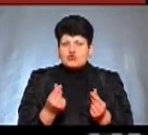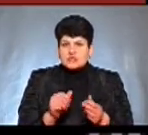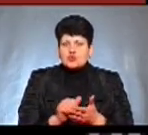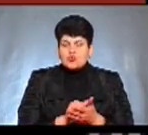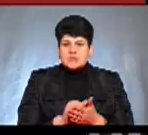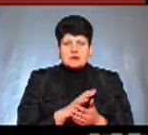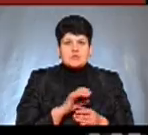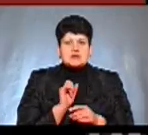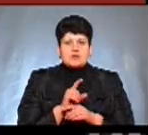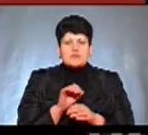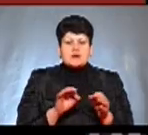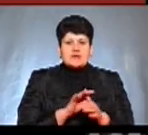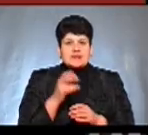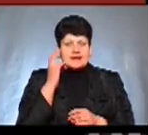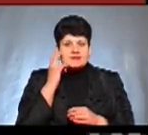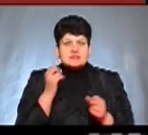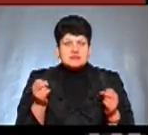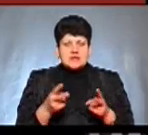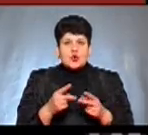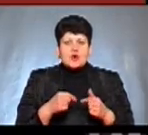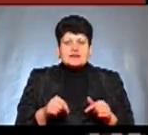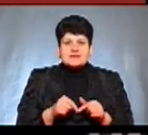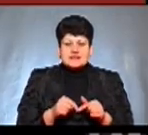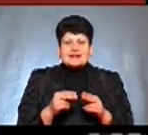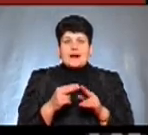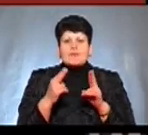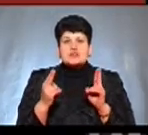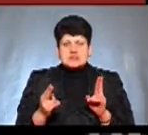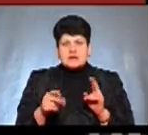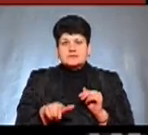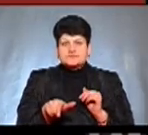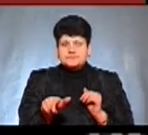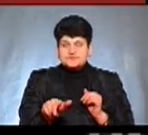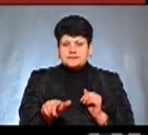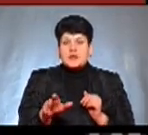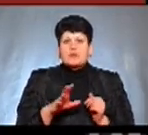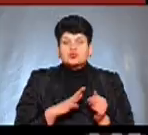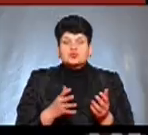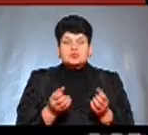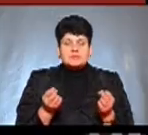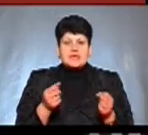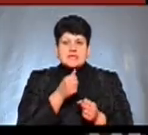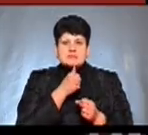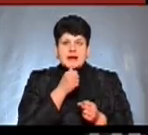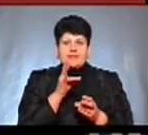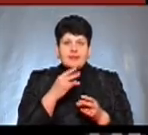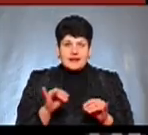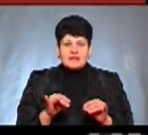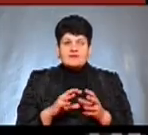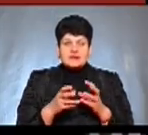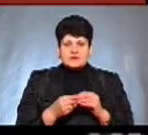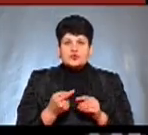проєкт Київської спеціалізованої організації, яка спеціалізується саме на мостах, на шляхопроводах. Було отримано експертний висновок позитивний, що